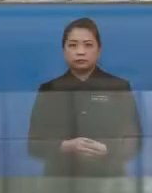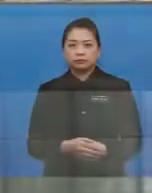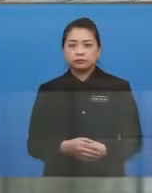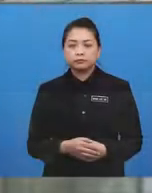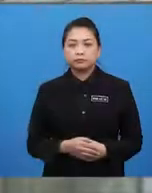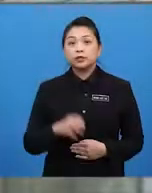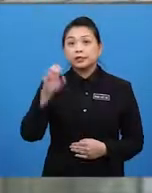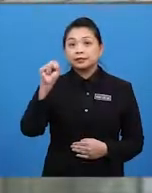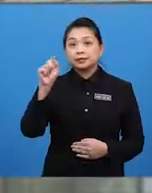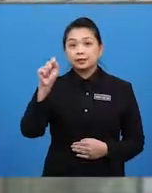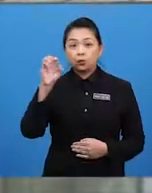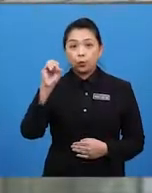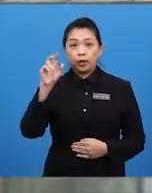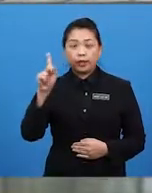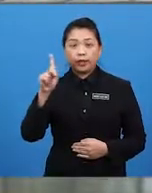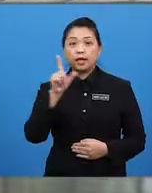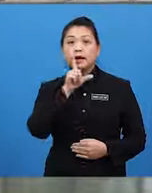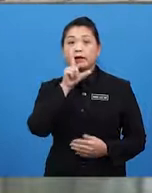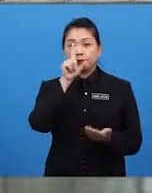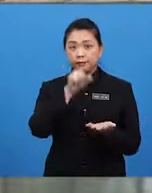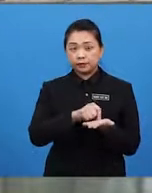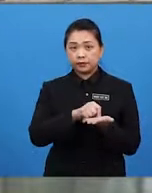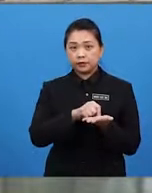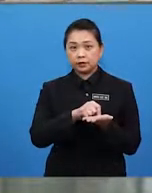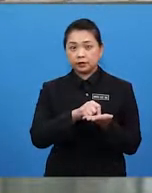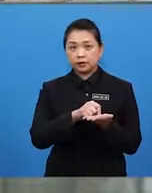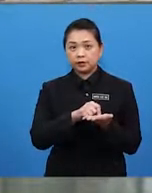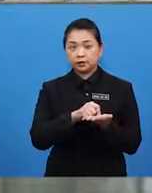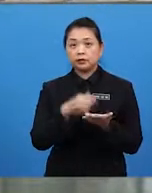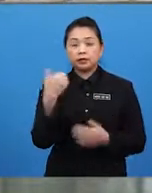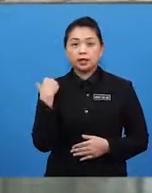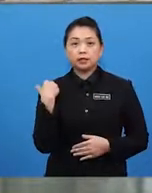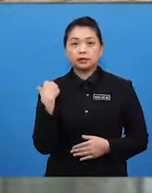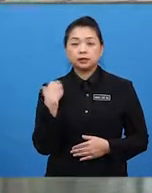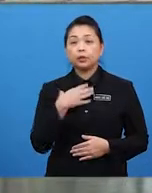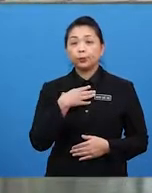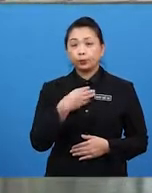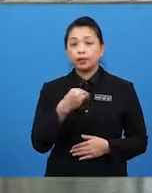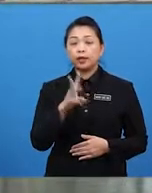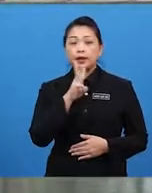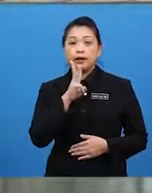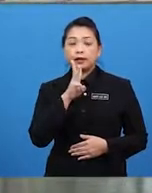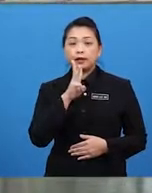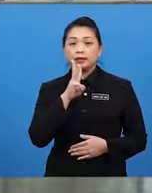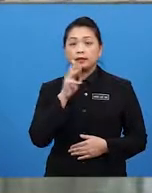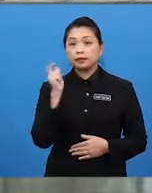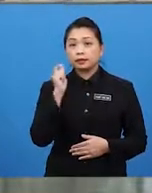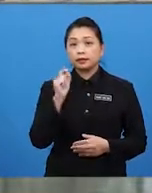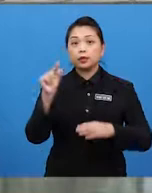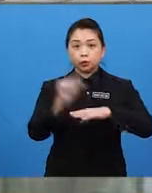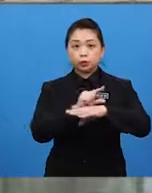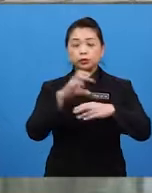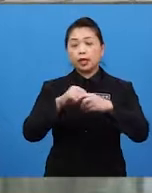stok ayam dikit jadikan sebagai kumpulan stock putih Playstore ayam digunakan